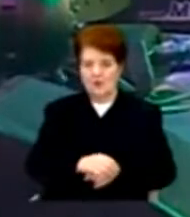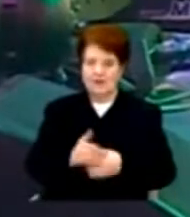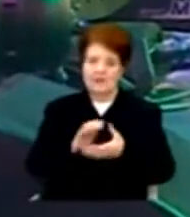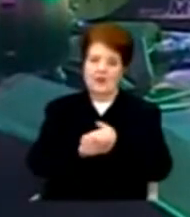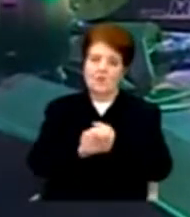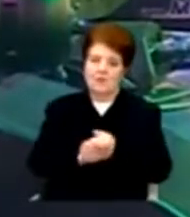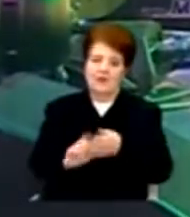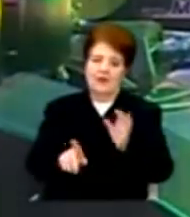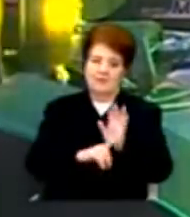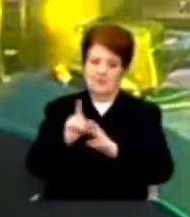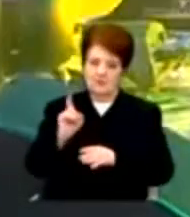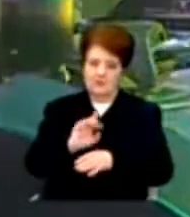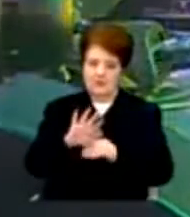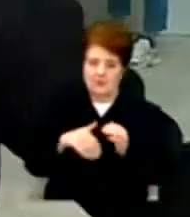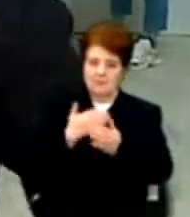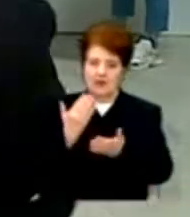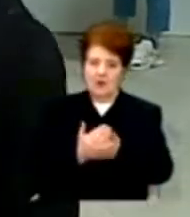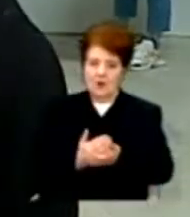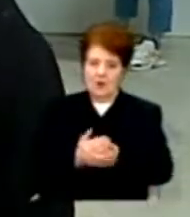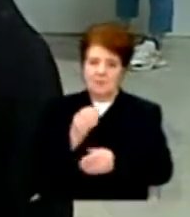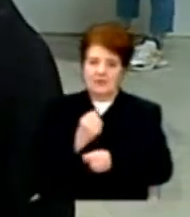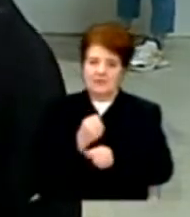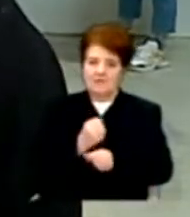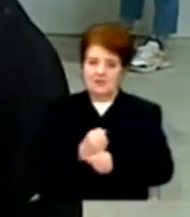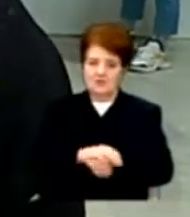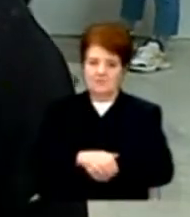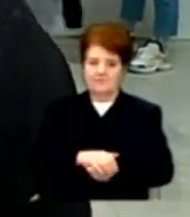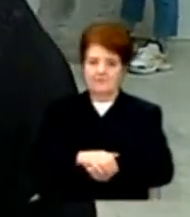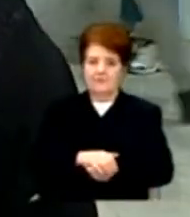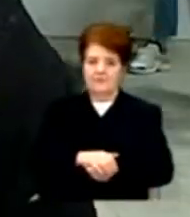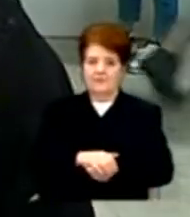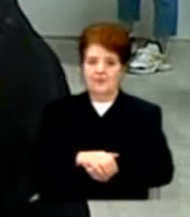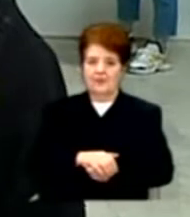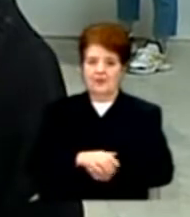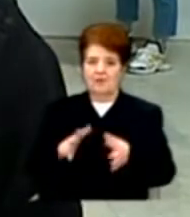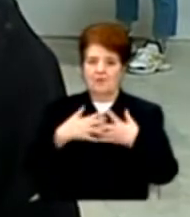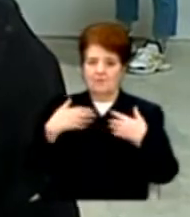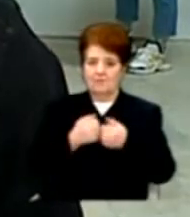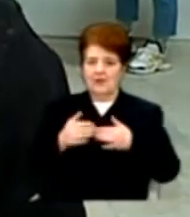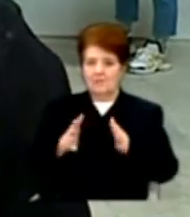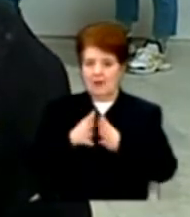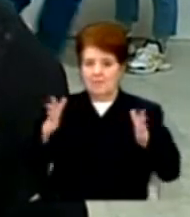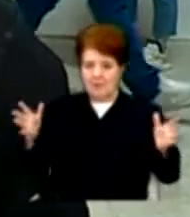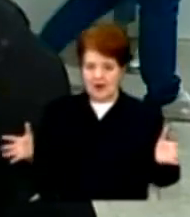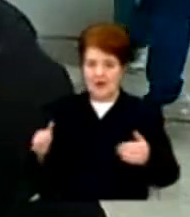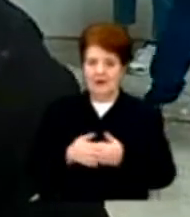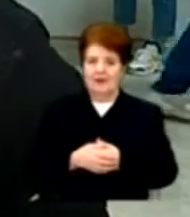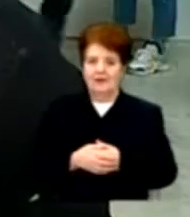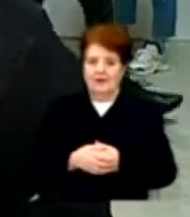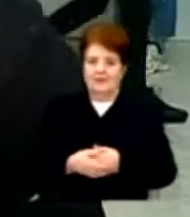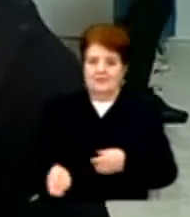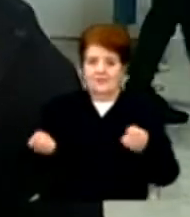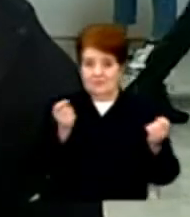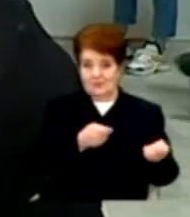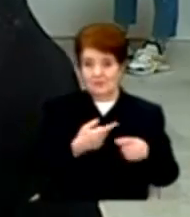prietenie și până la urmă am ajuns să facem am ajuns o familie mai mare și uite că am ajuns la